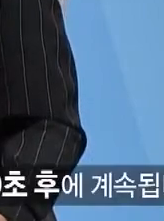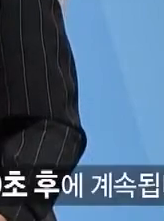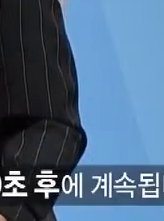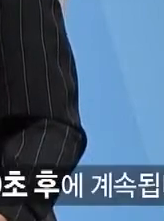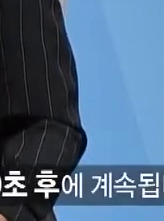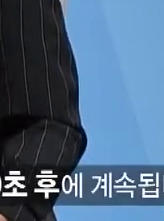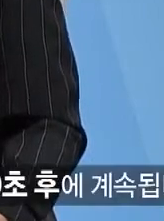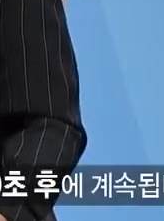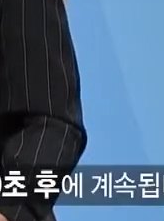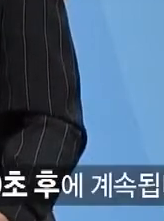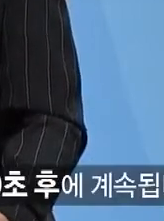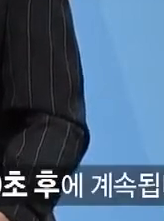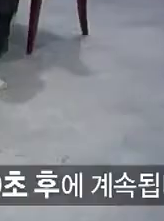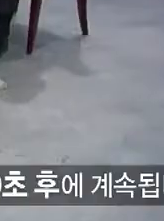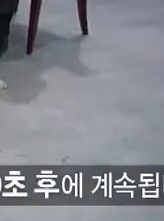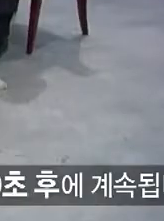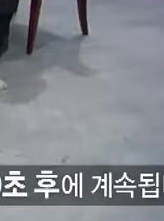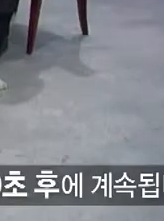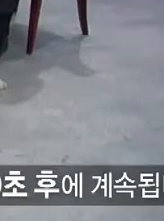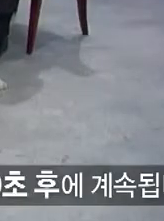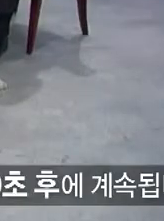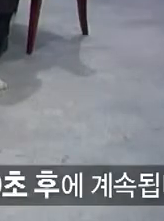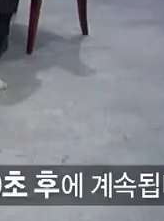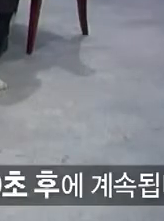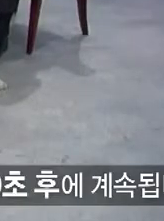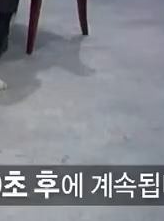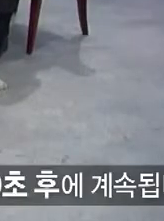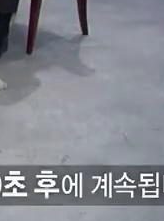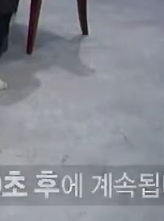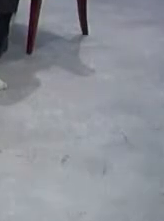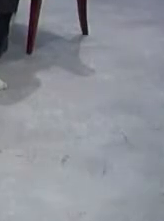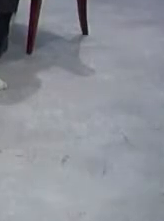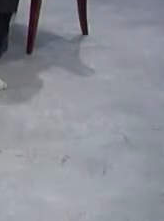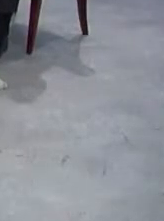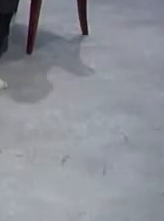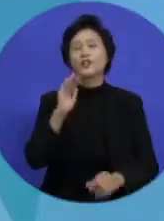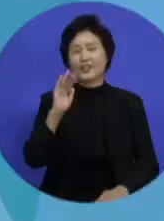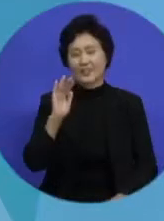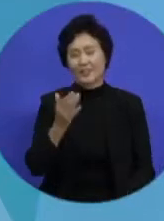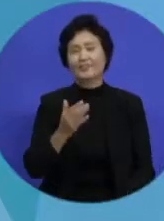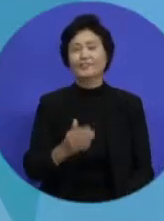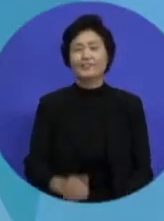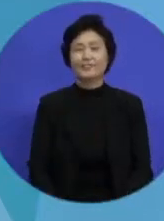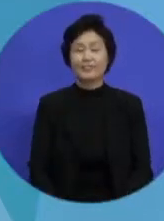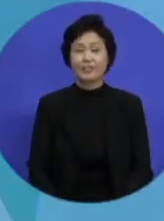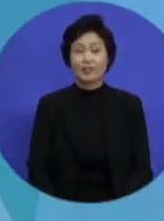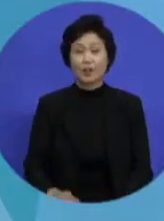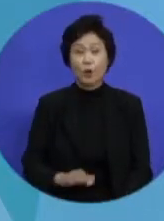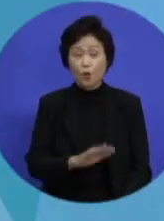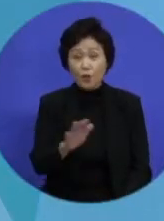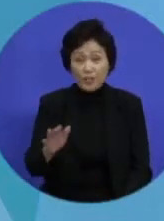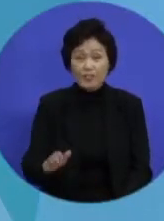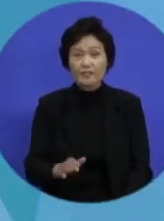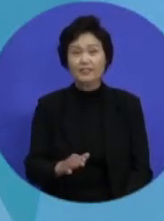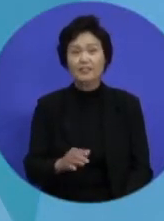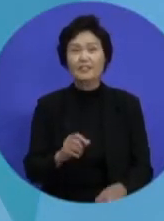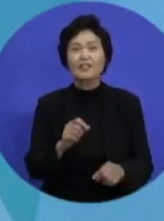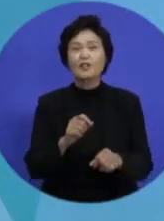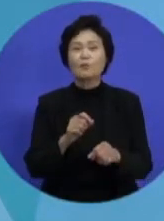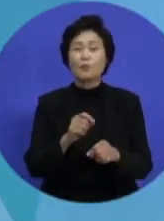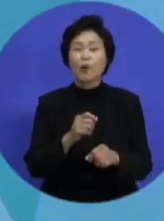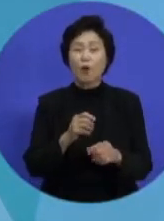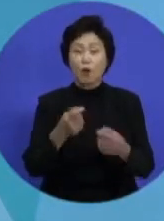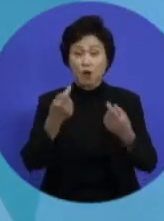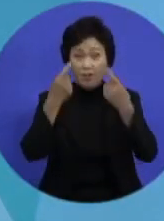드려보세요. 드려보겠습니다. 네, 네, 네. 감사합니다. 저는 이제 거기까지만 얘기할게요. 그 저희는 뭐 입시